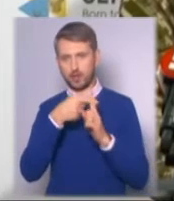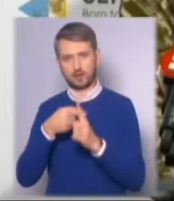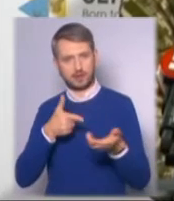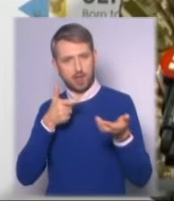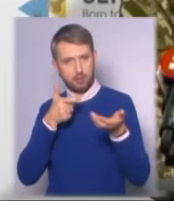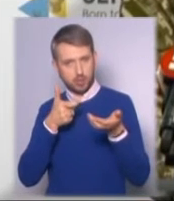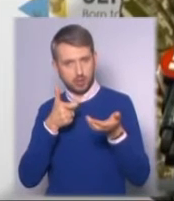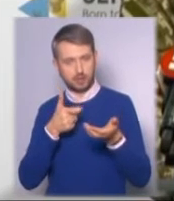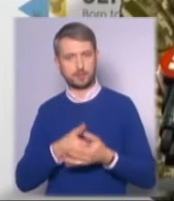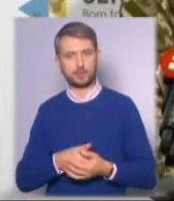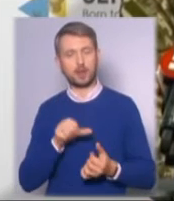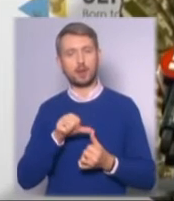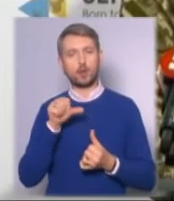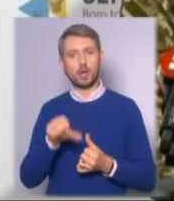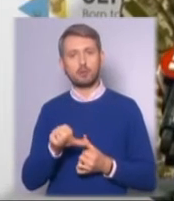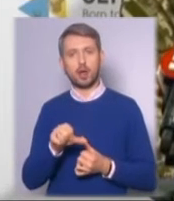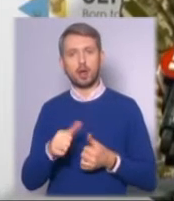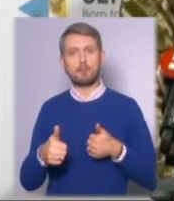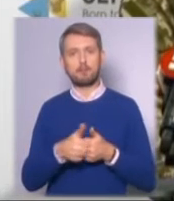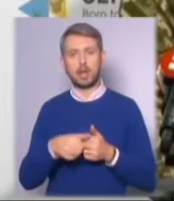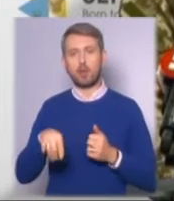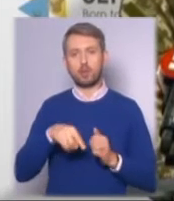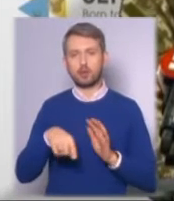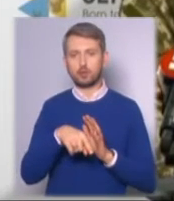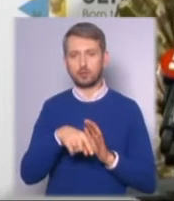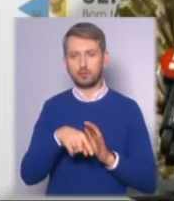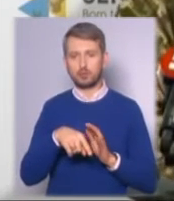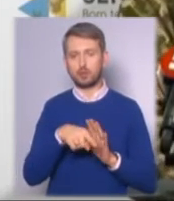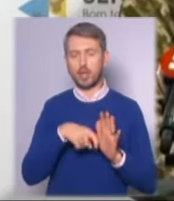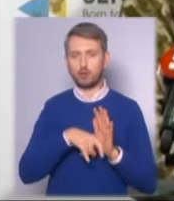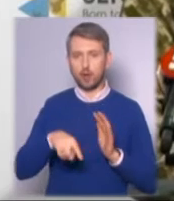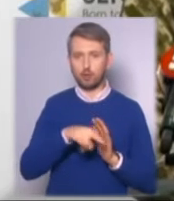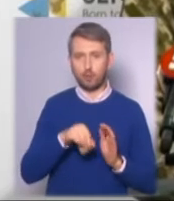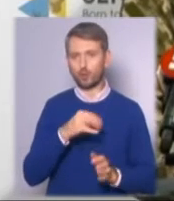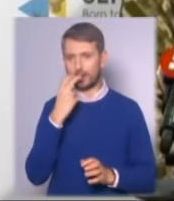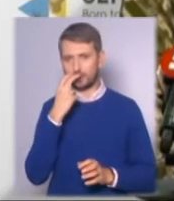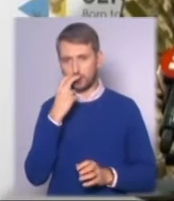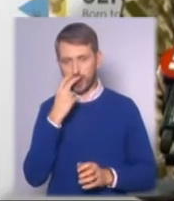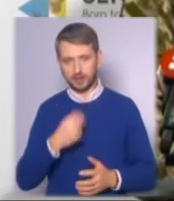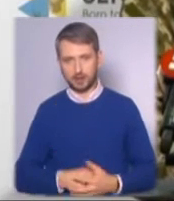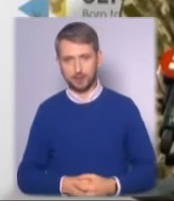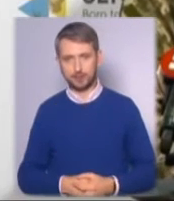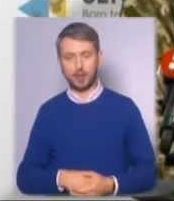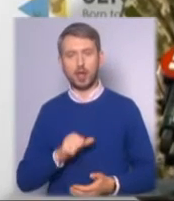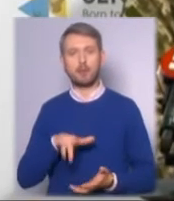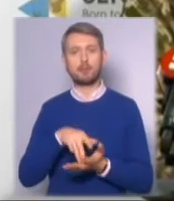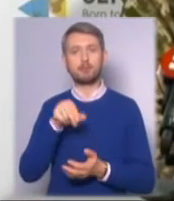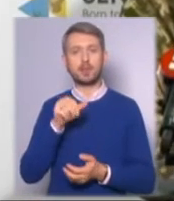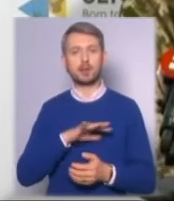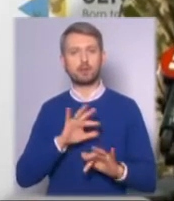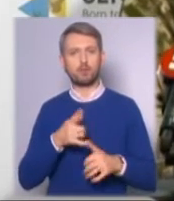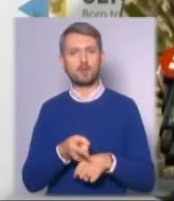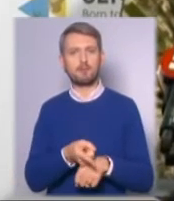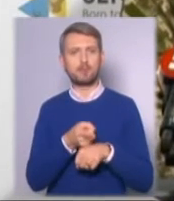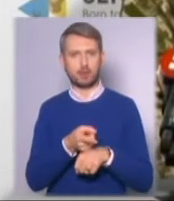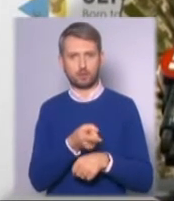противника, зокрема в районі Донецького аеропорту та Світлодарської дуги. А у Пісках відбувся танковий обстріл